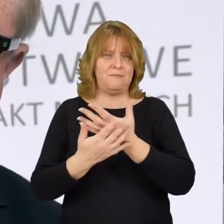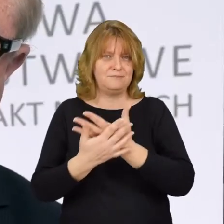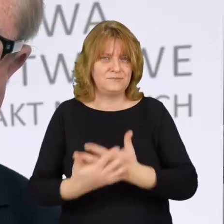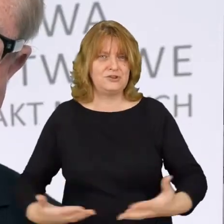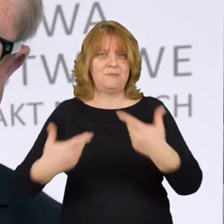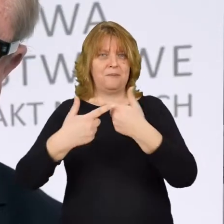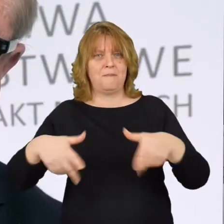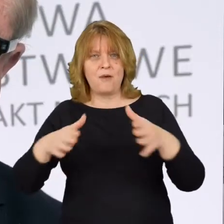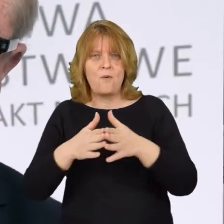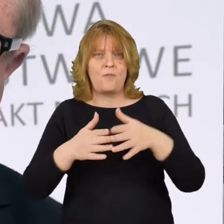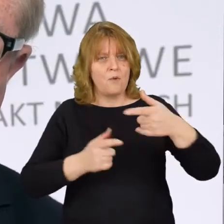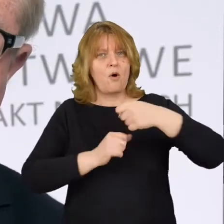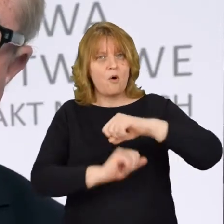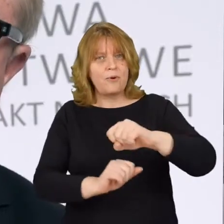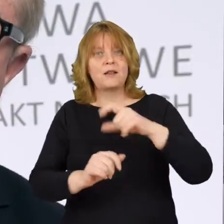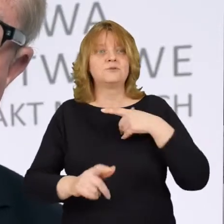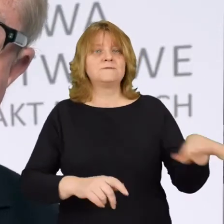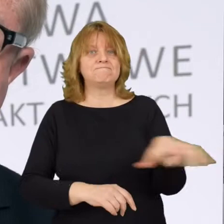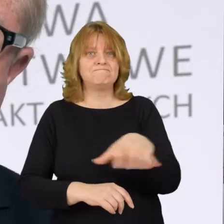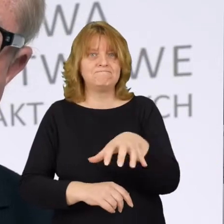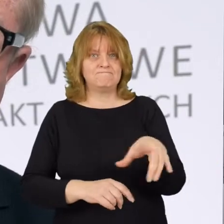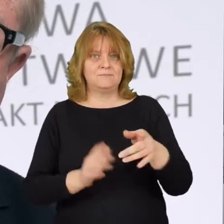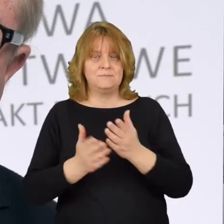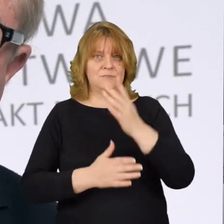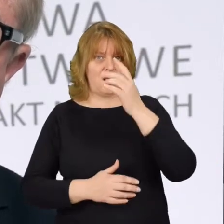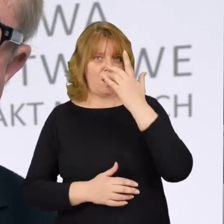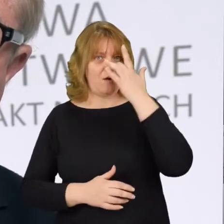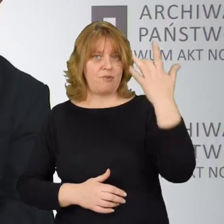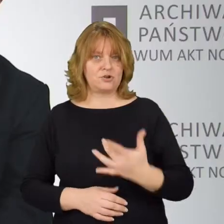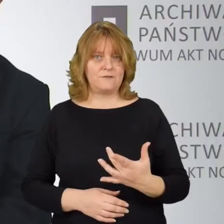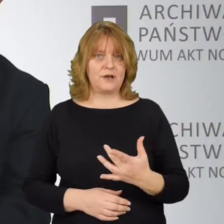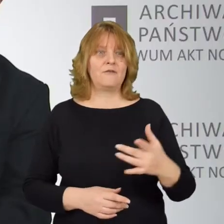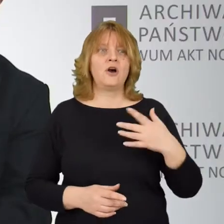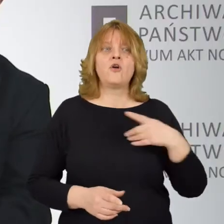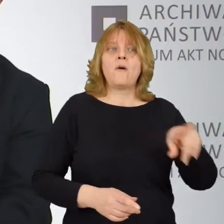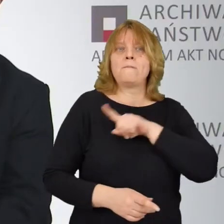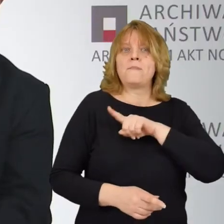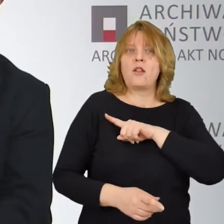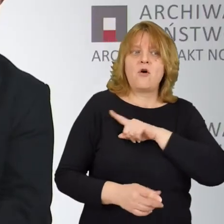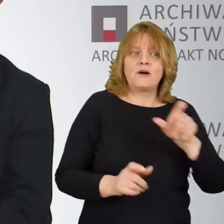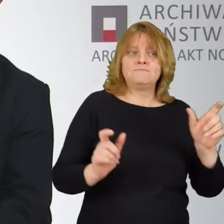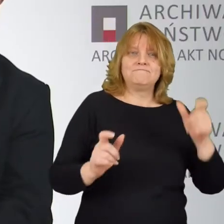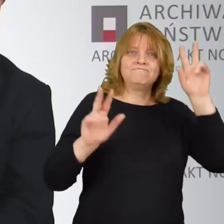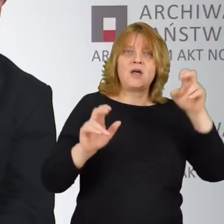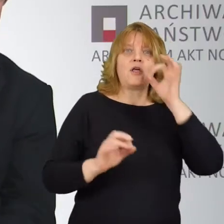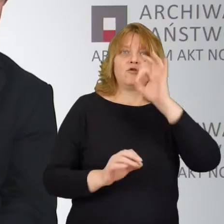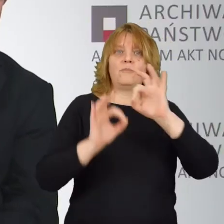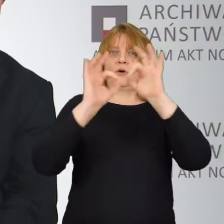ziemskiego, majątków, przed grabieżą przez bolszewikami, pilnować to jako dobra ogólnospołecznego.